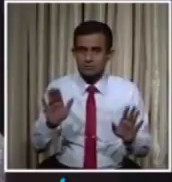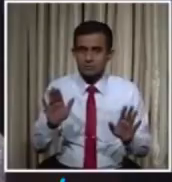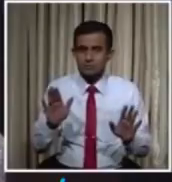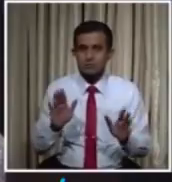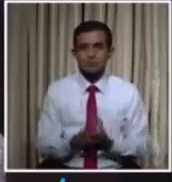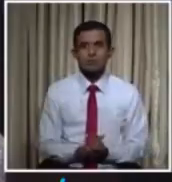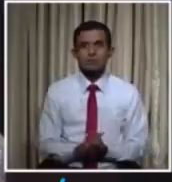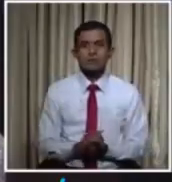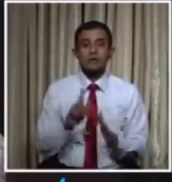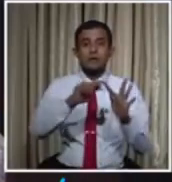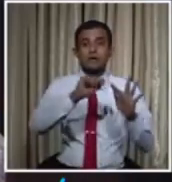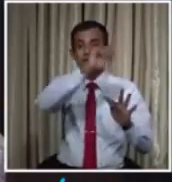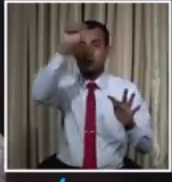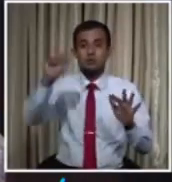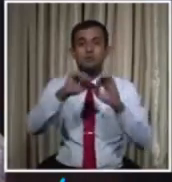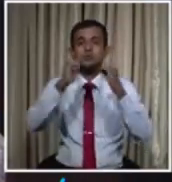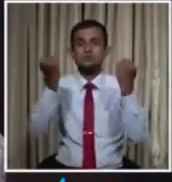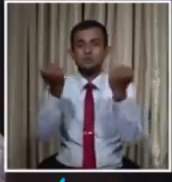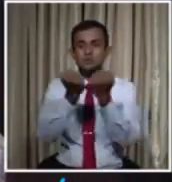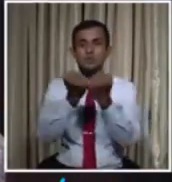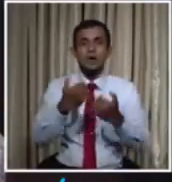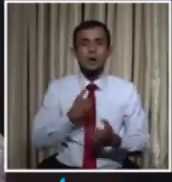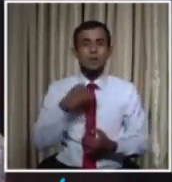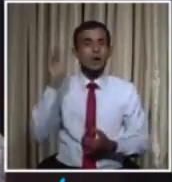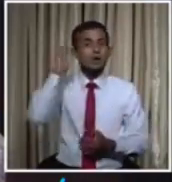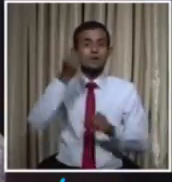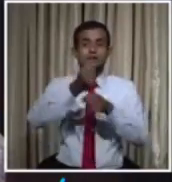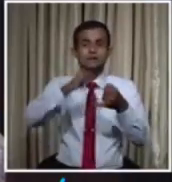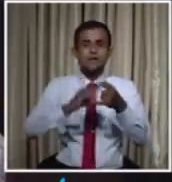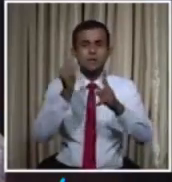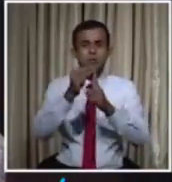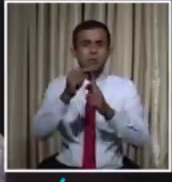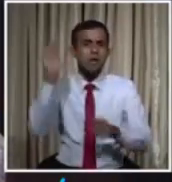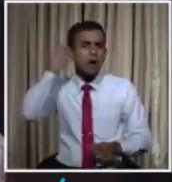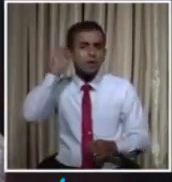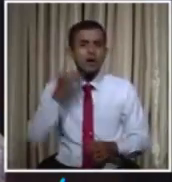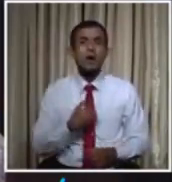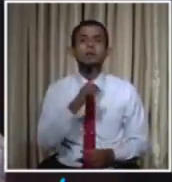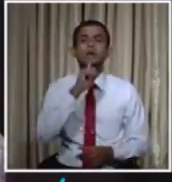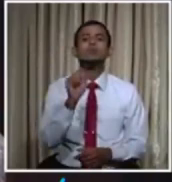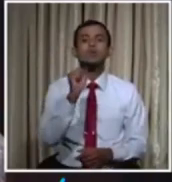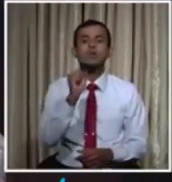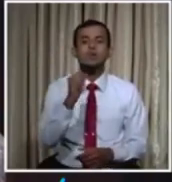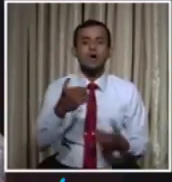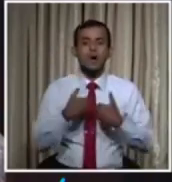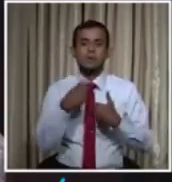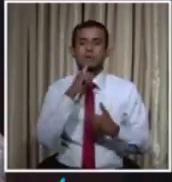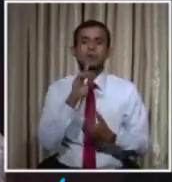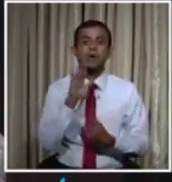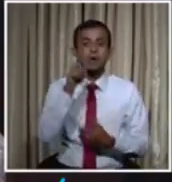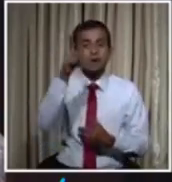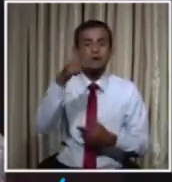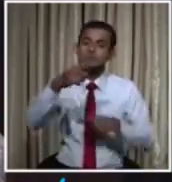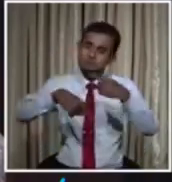නැහැ යුරෝපා හවුල අපෙන් අහනකොට GSP plus ගැන මොකද අපි කිව්වේ අපි කිව්වා කරුණා කරලා ඒක